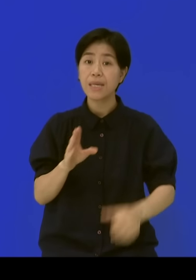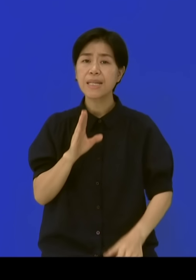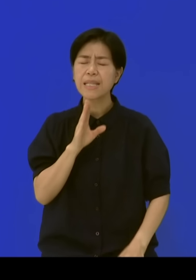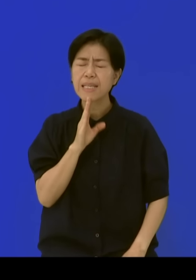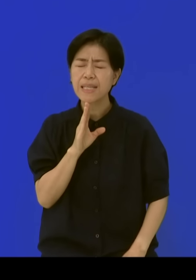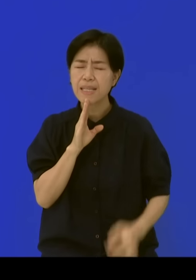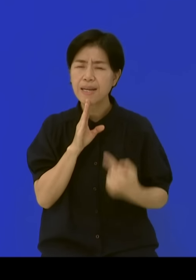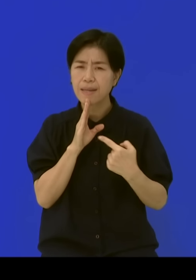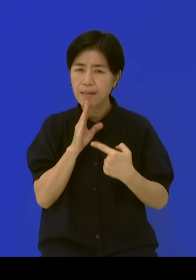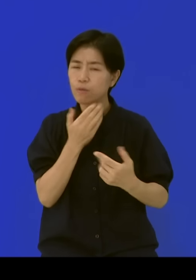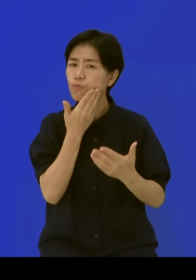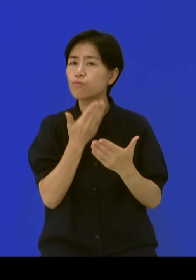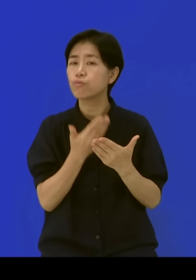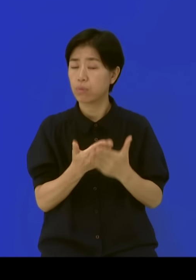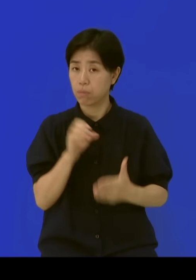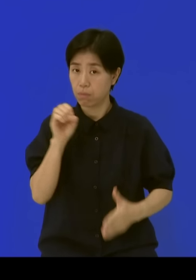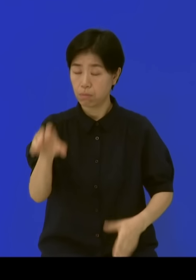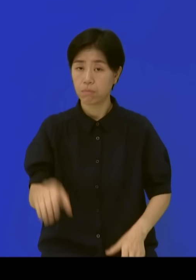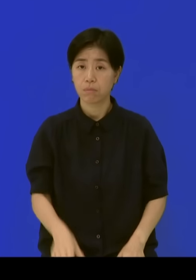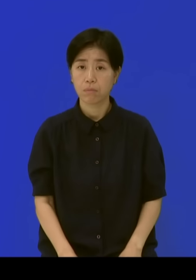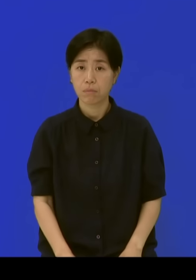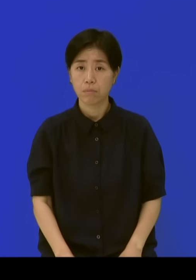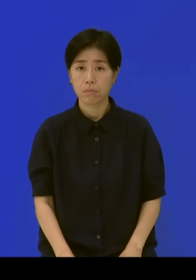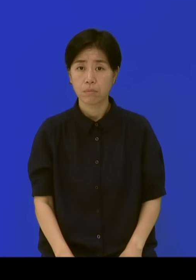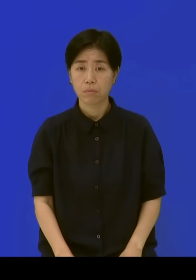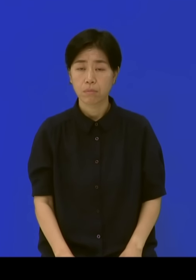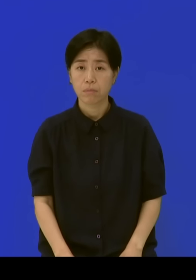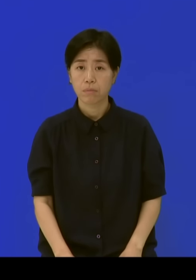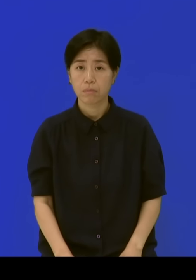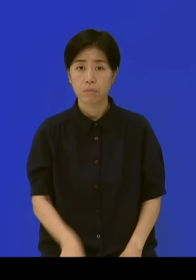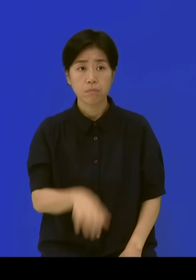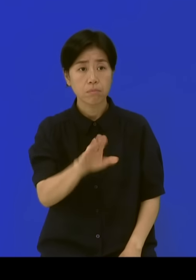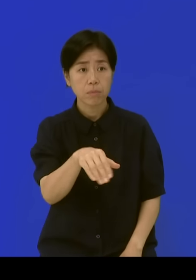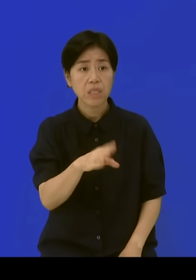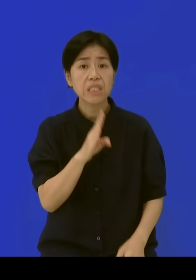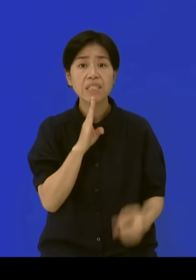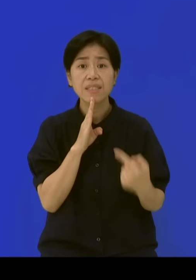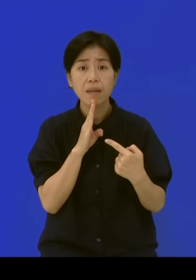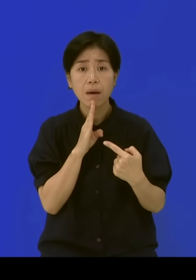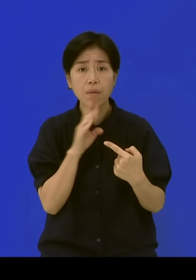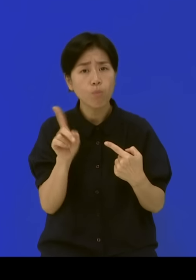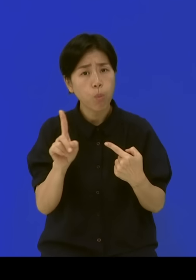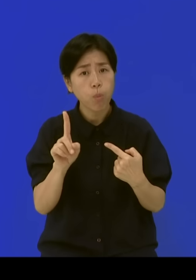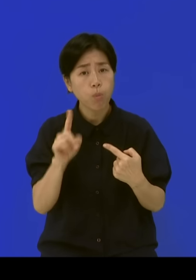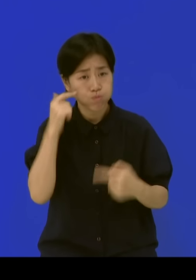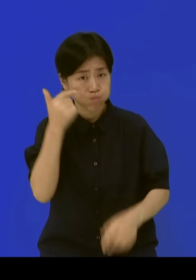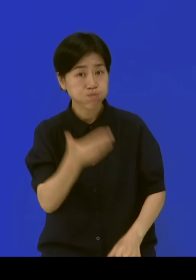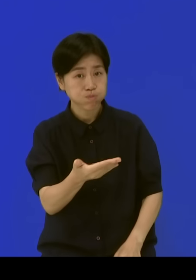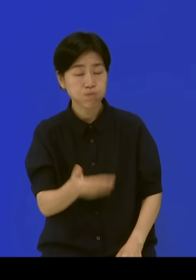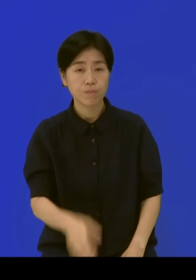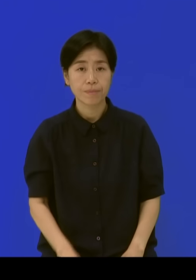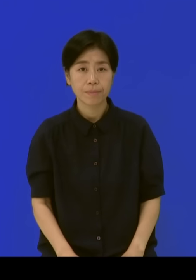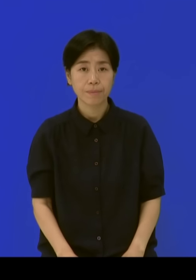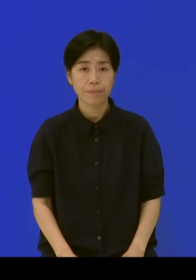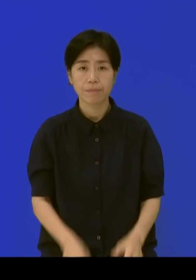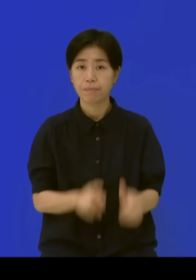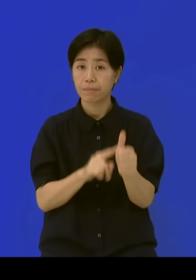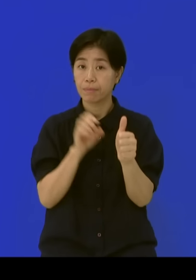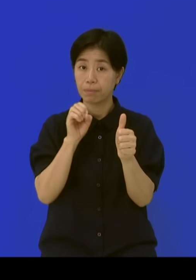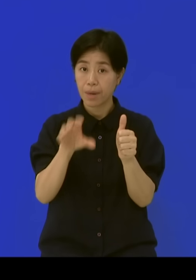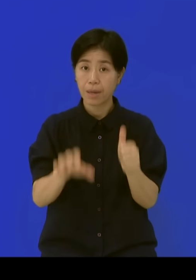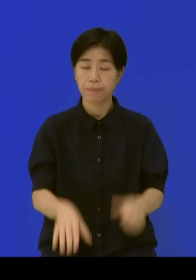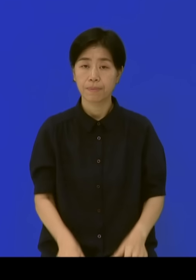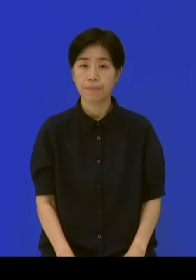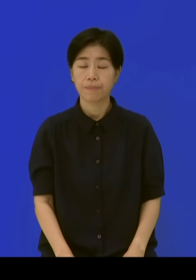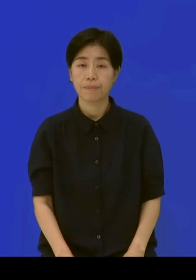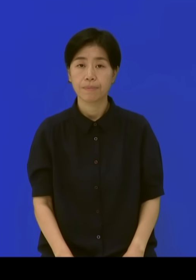진짜가 중요하다라고 대답을 해요. 그럼 필연적으로 진짜가 뭐냐라고 질문하게 되잖아요. 네. 근데 하라리가 여기서